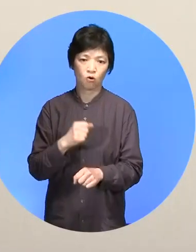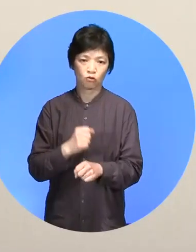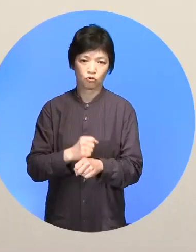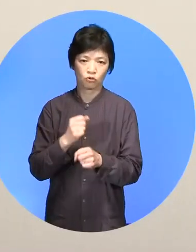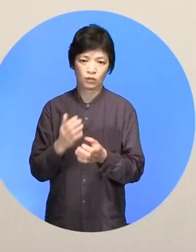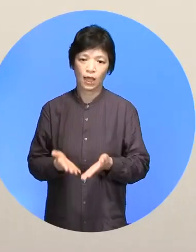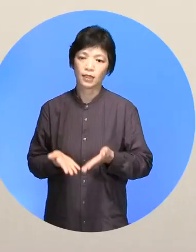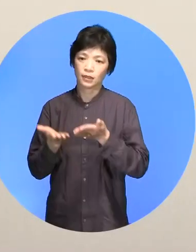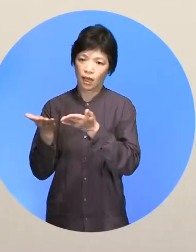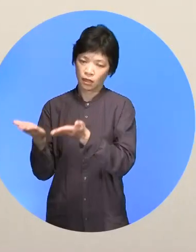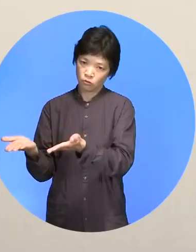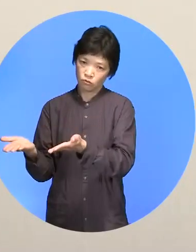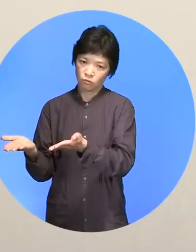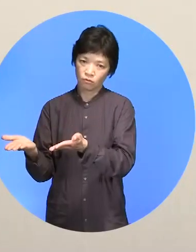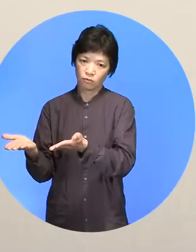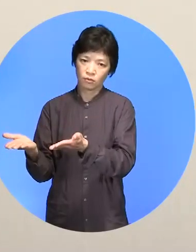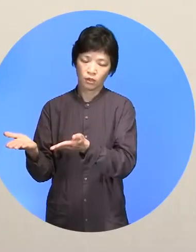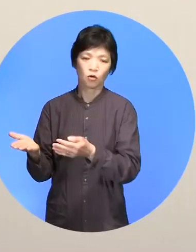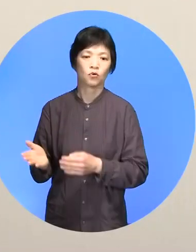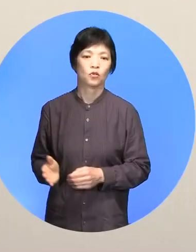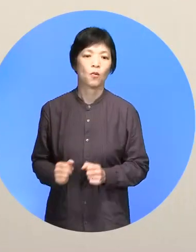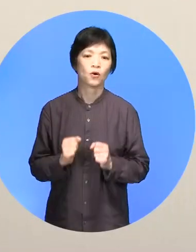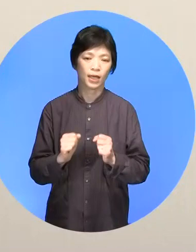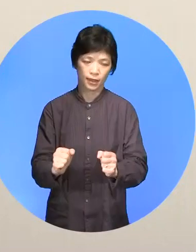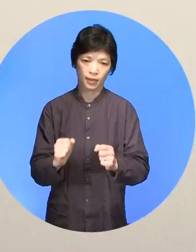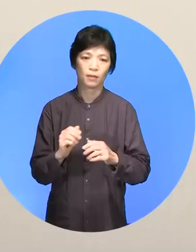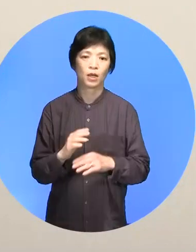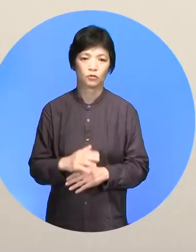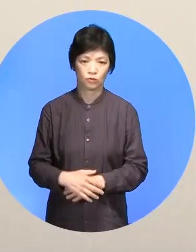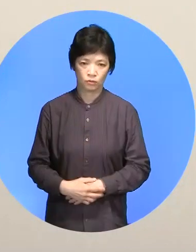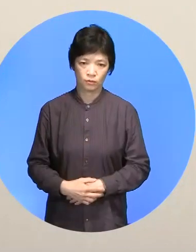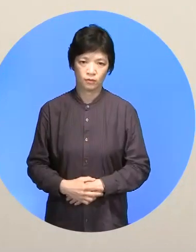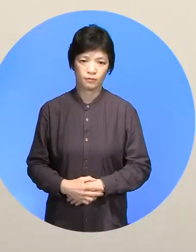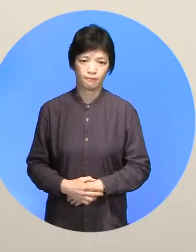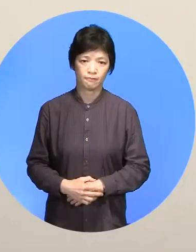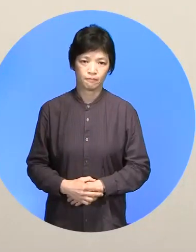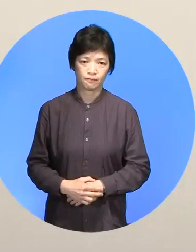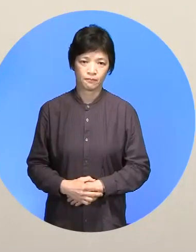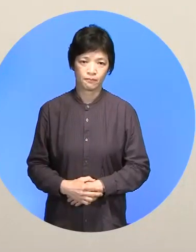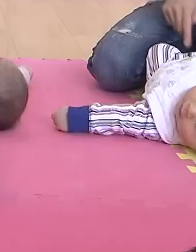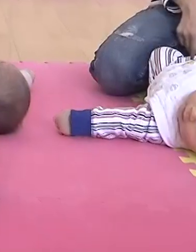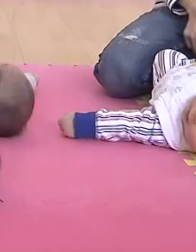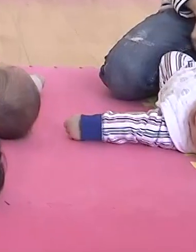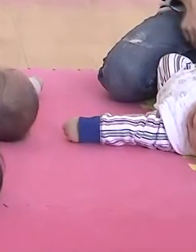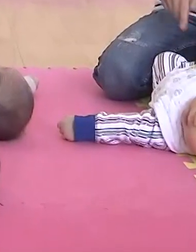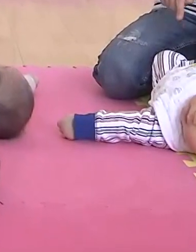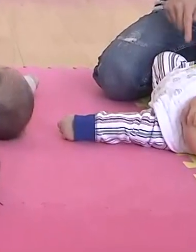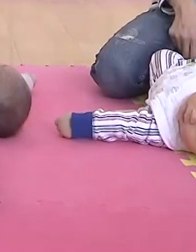して、でそこで自分の時間を持ってもらおうとか、そういうこともやっております。